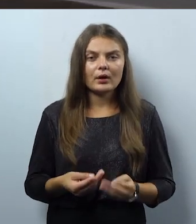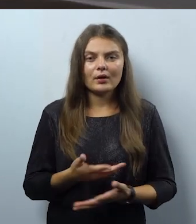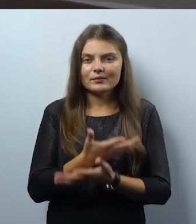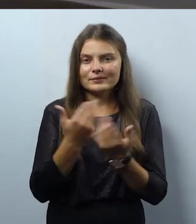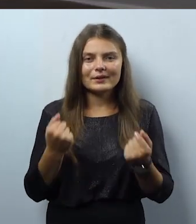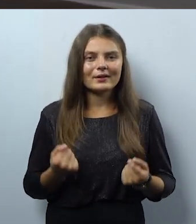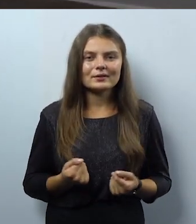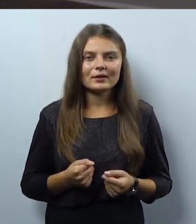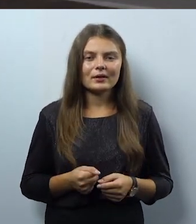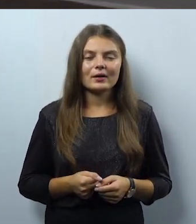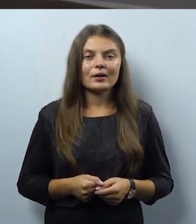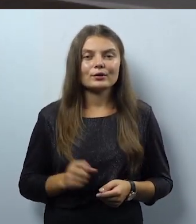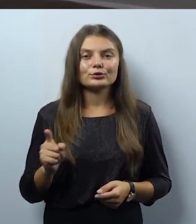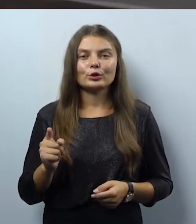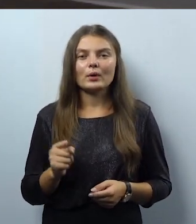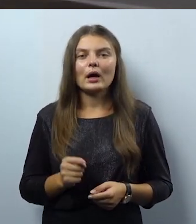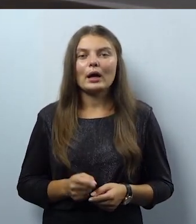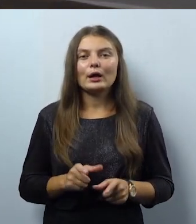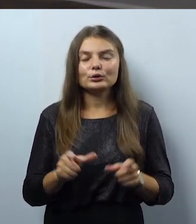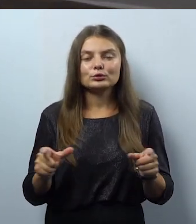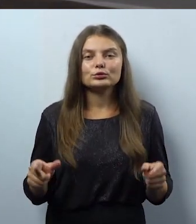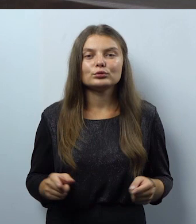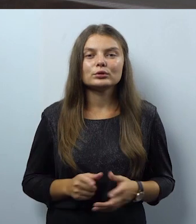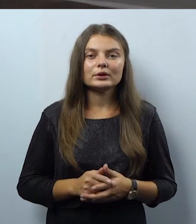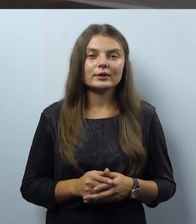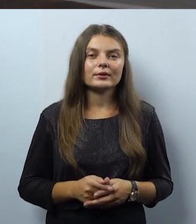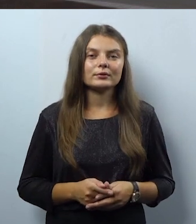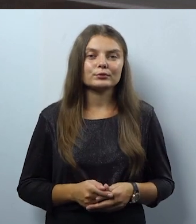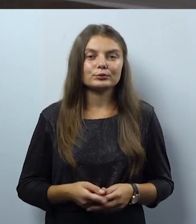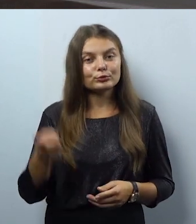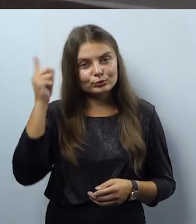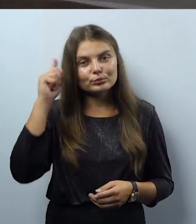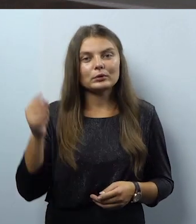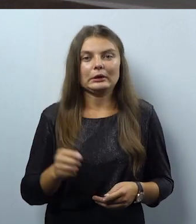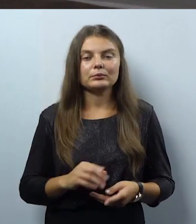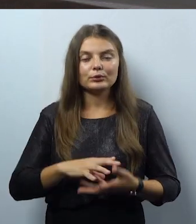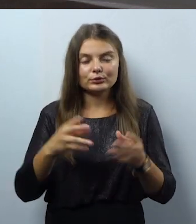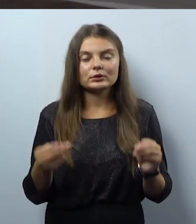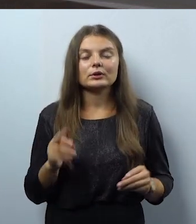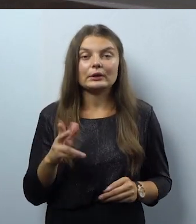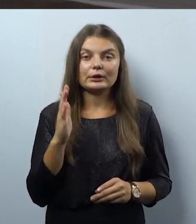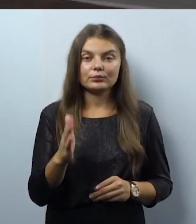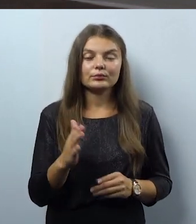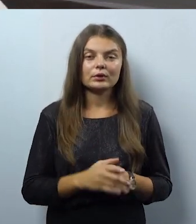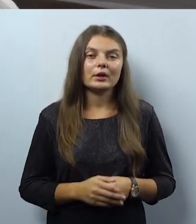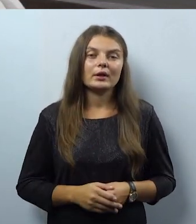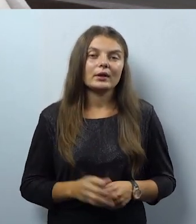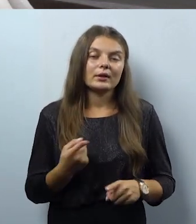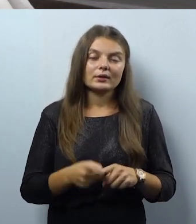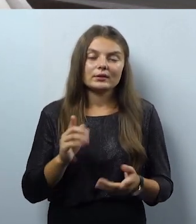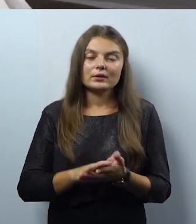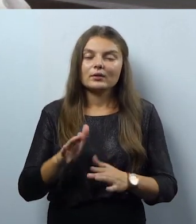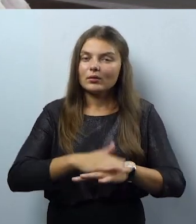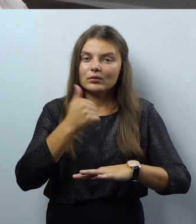відповідальності за такі речі. Ну, от пройшло, принесли такий папірець, а відповідальності жодної. Оце, напевно, одна з найбільших проблем